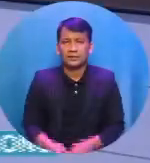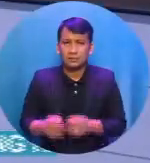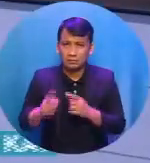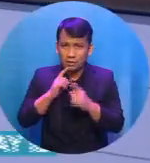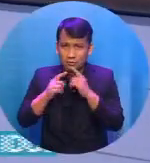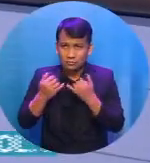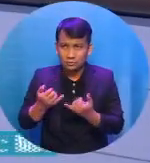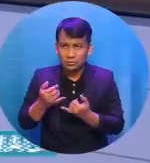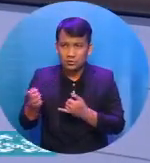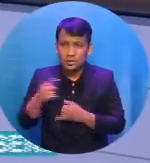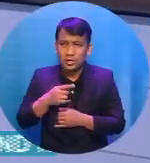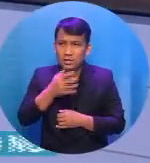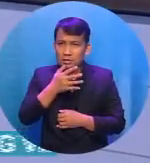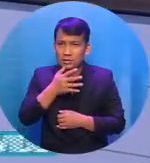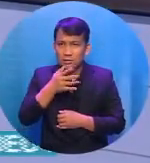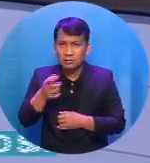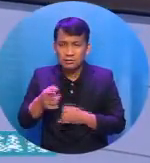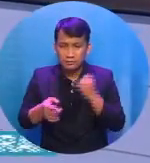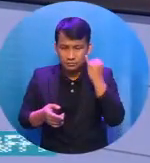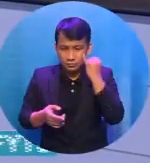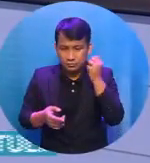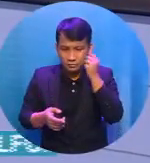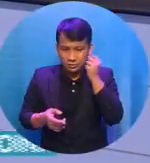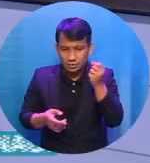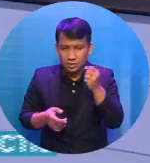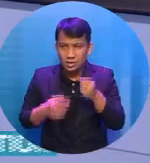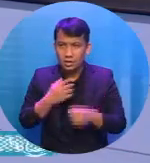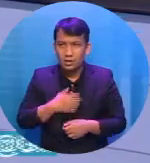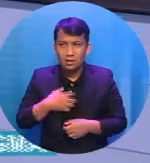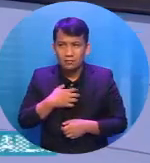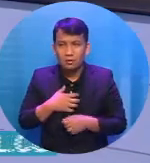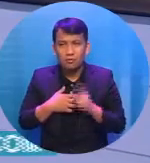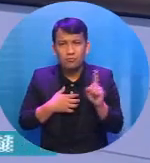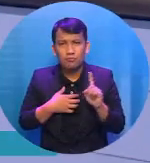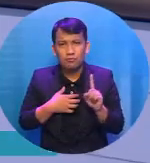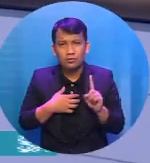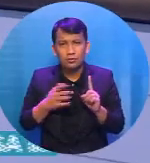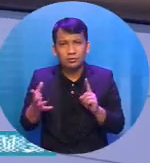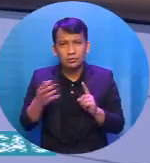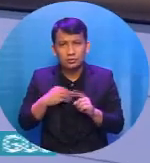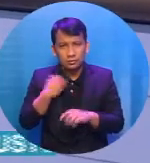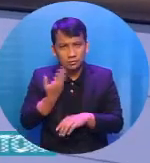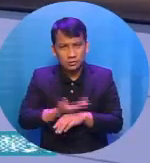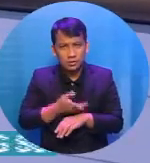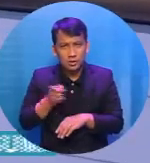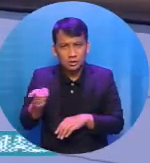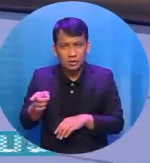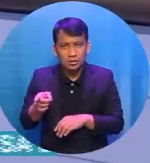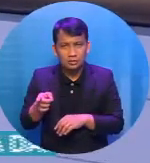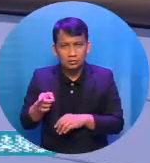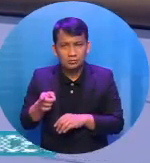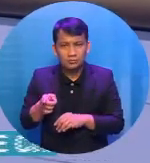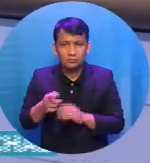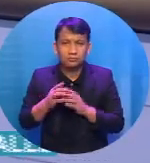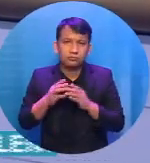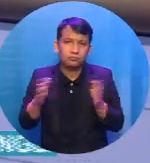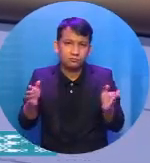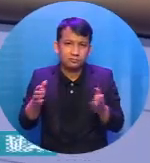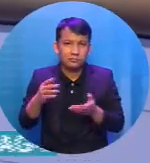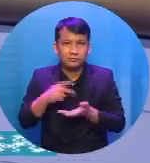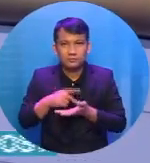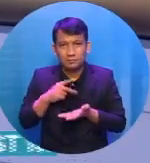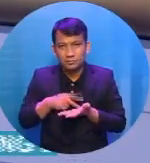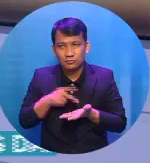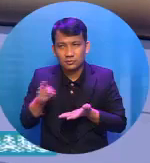Makausap po natin ngayon naman si Nanay Julie Cerda. Ang kanyang reklamo, ang kanyang anak na sobrang